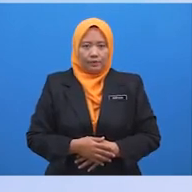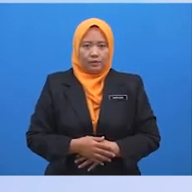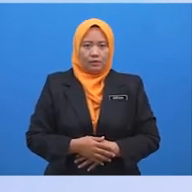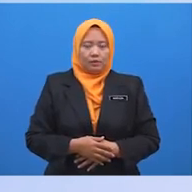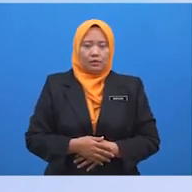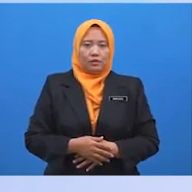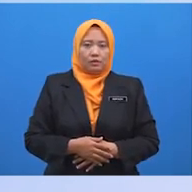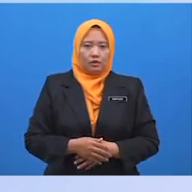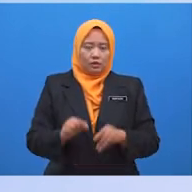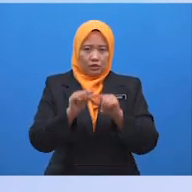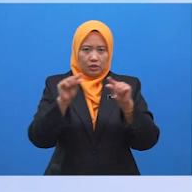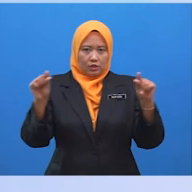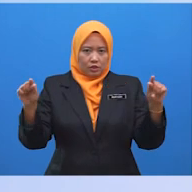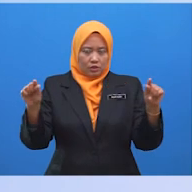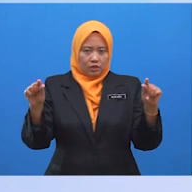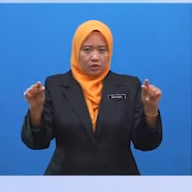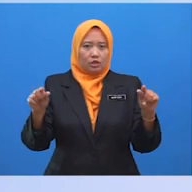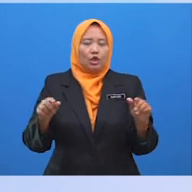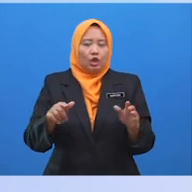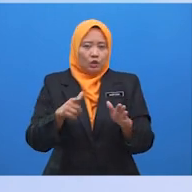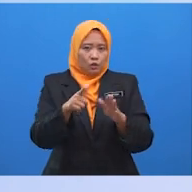positif atau negatif.